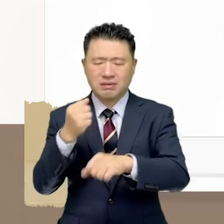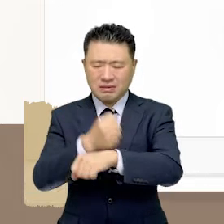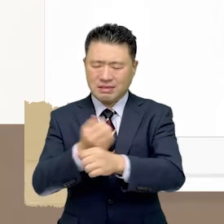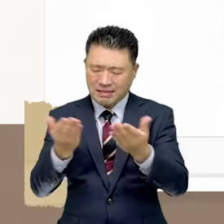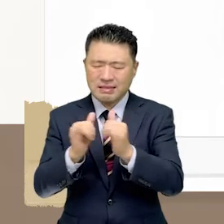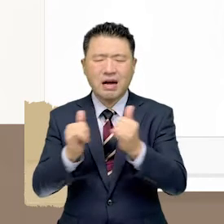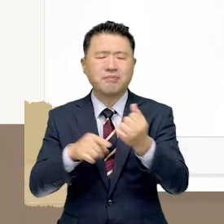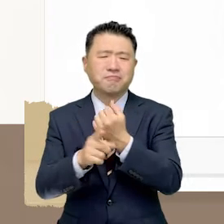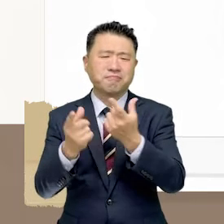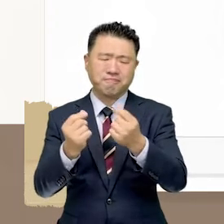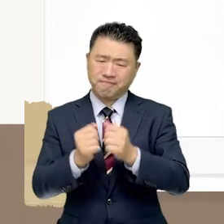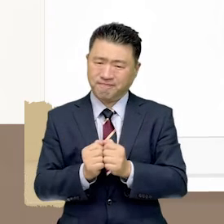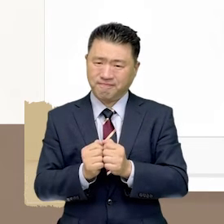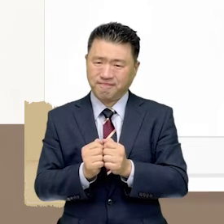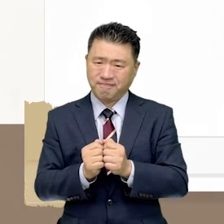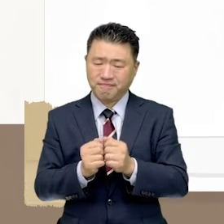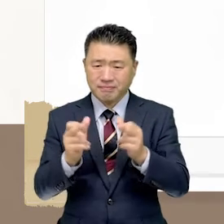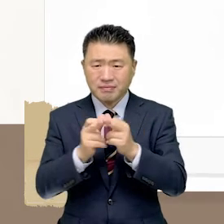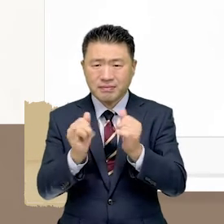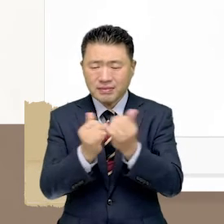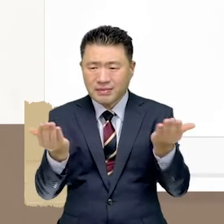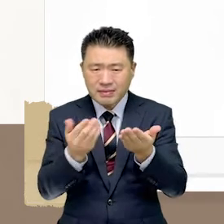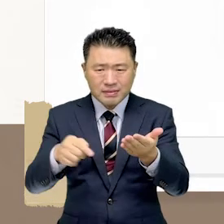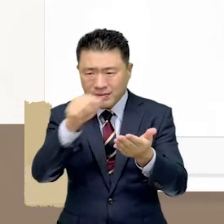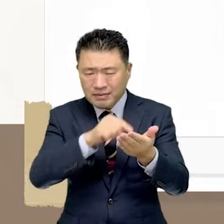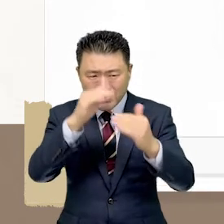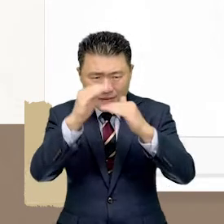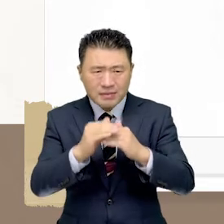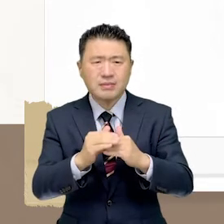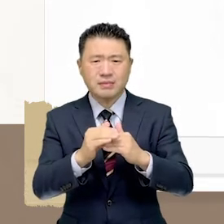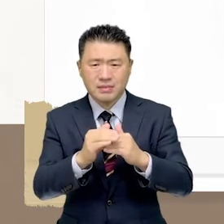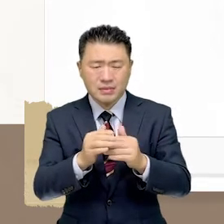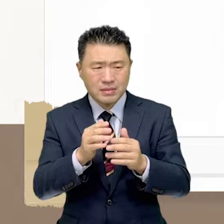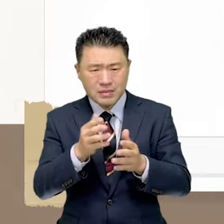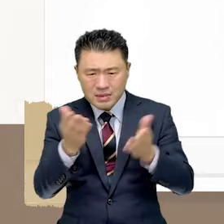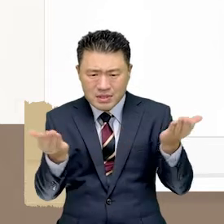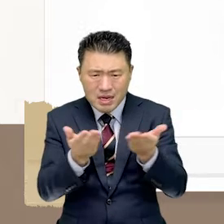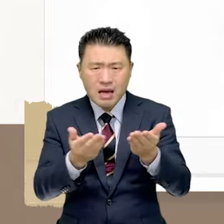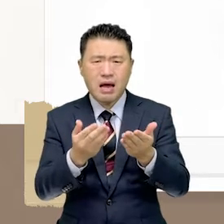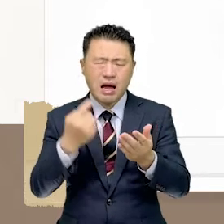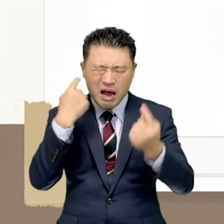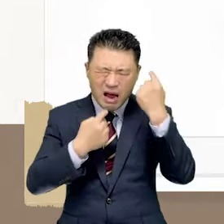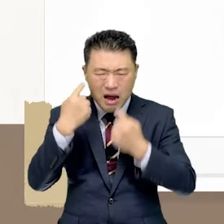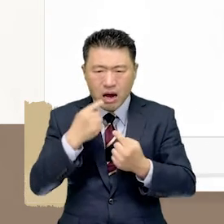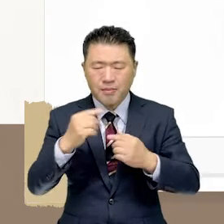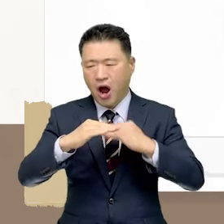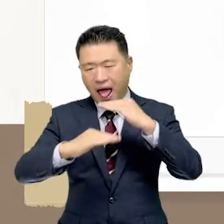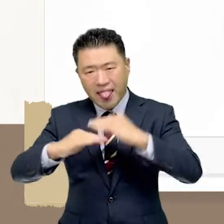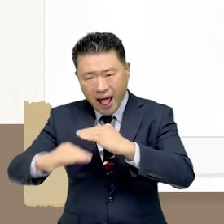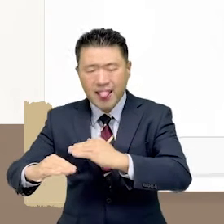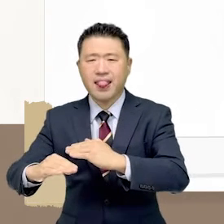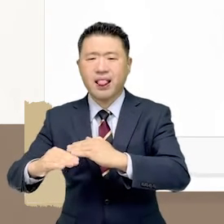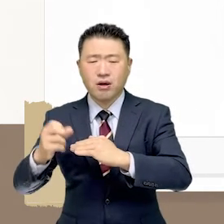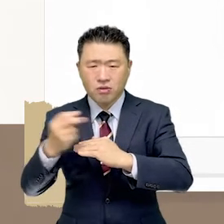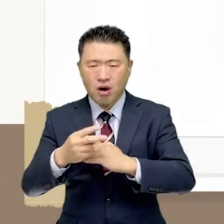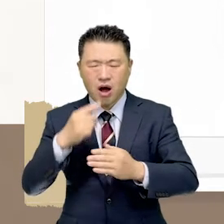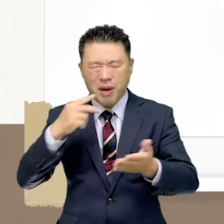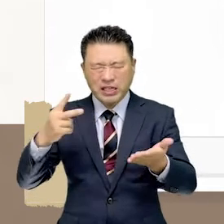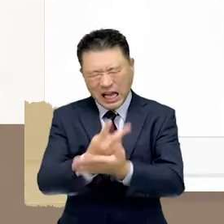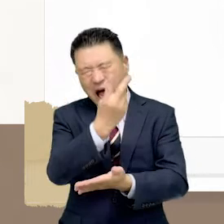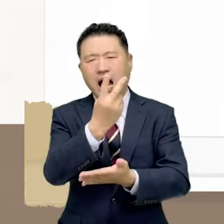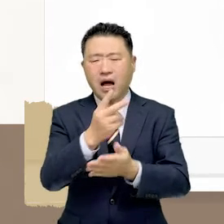있습니다. 장애인 일자리 사업 산업재해 발생 장소는 근무지 내의 계단이나 물기 있는 바닥,